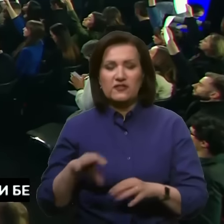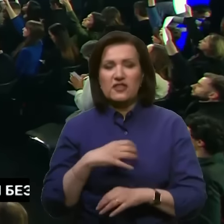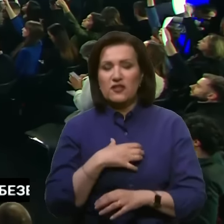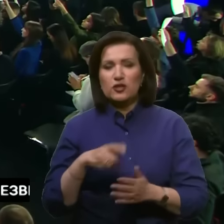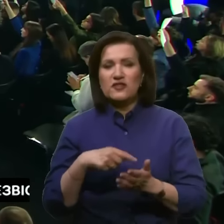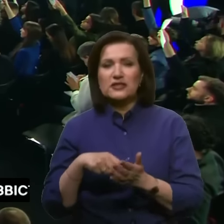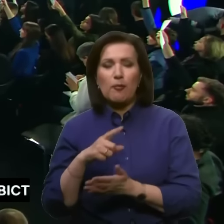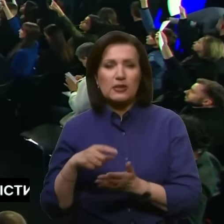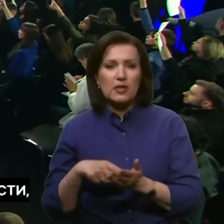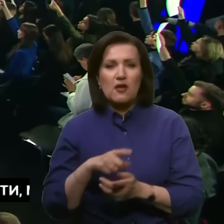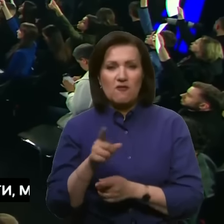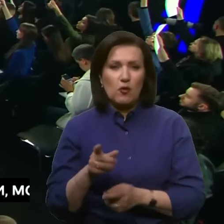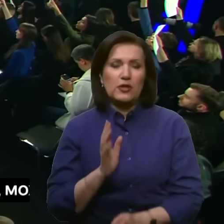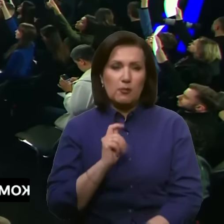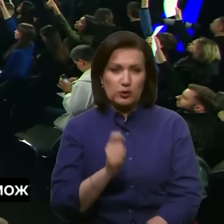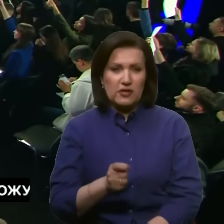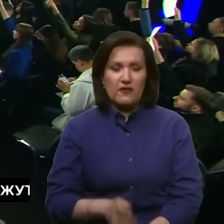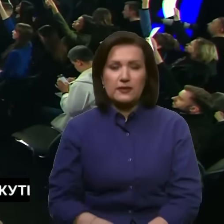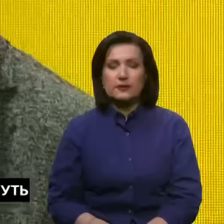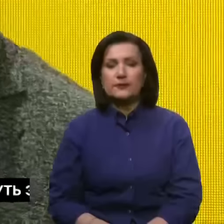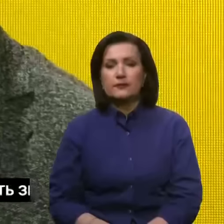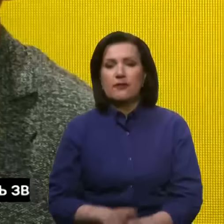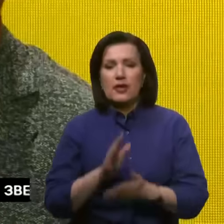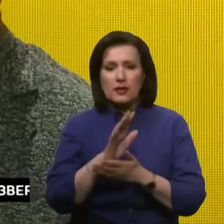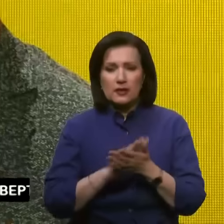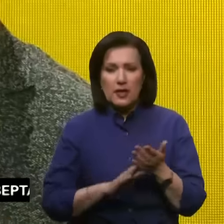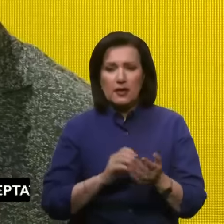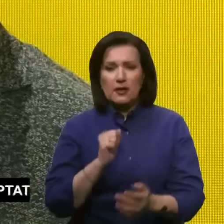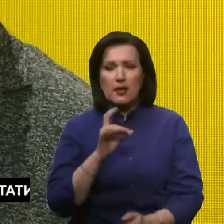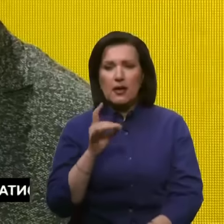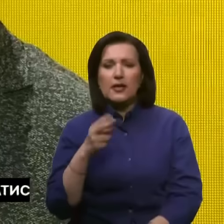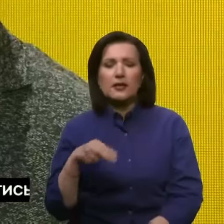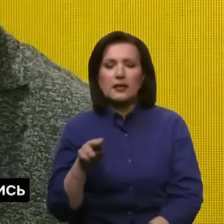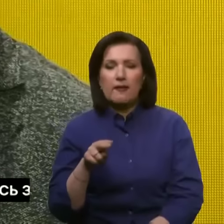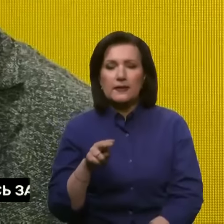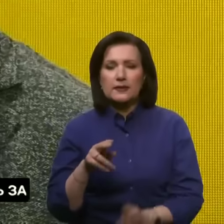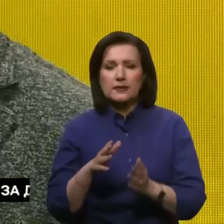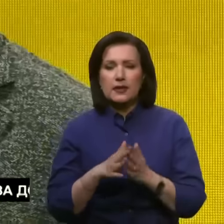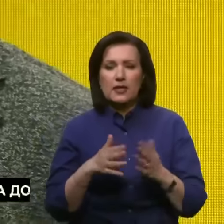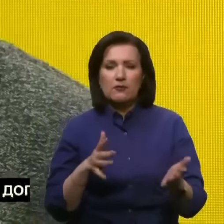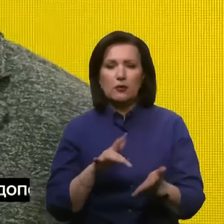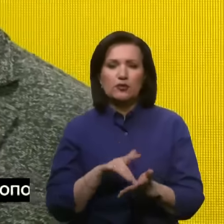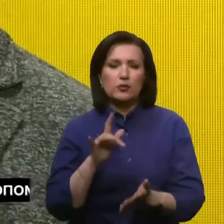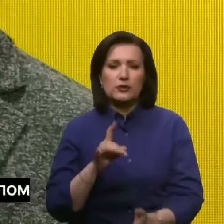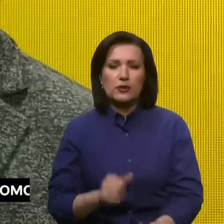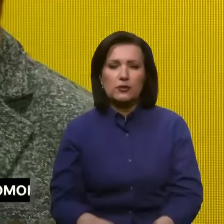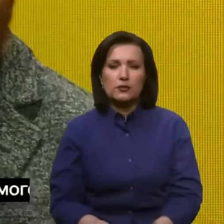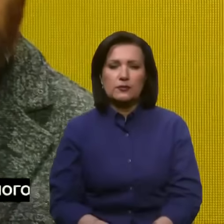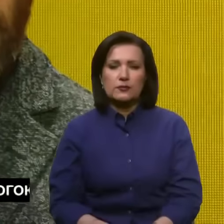важливі запитання вони поставлять. Далі, будь ласка, АРД, ліворуч по центру.